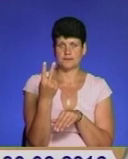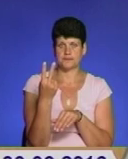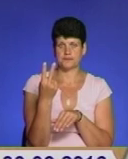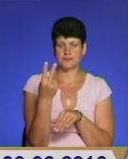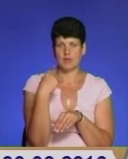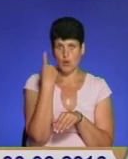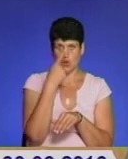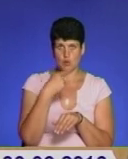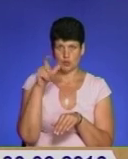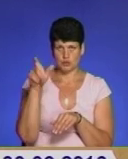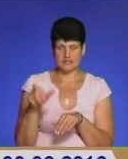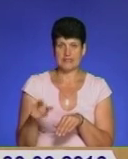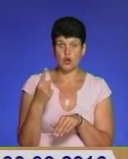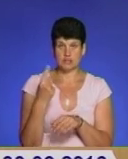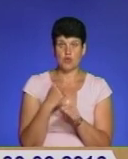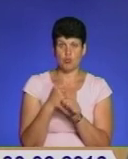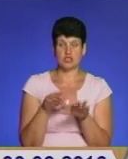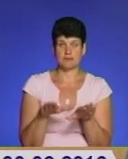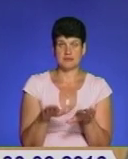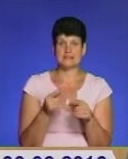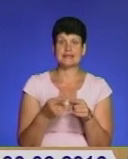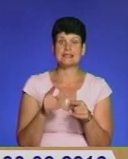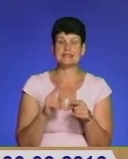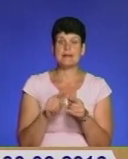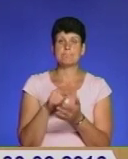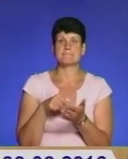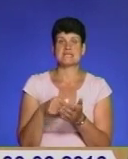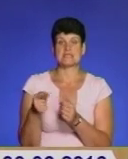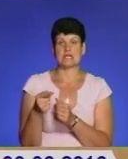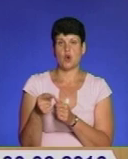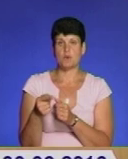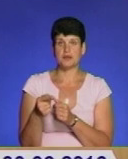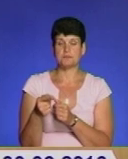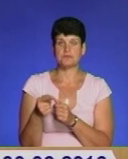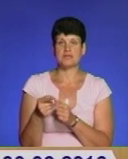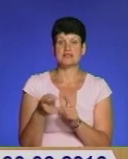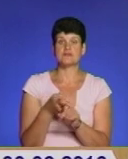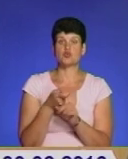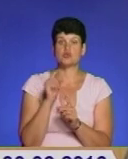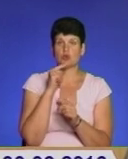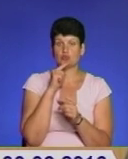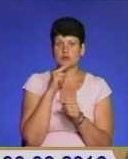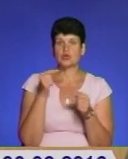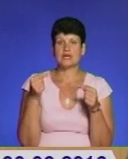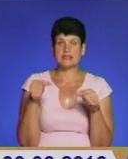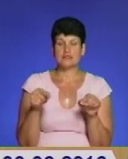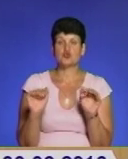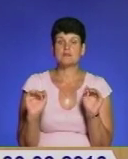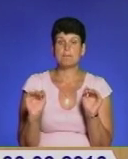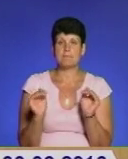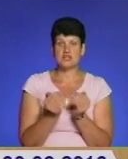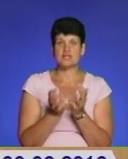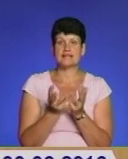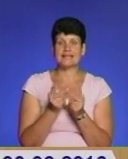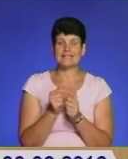дві особи на одне робоче місце – це місто Тернопіль. У зв'язку з економічною кризою зменшилася